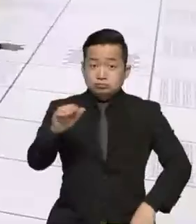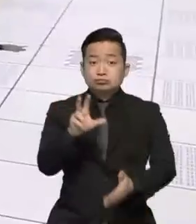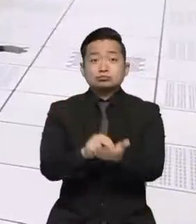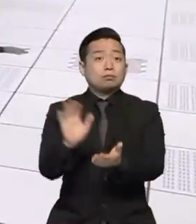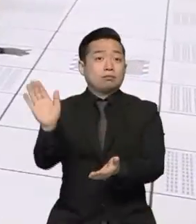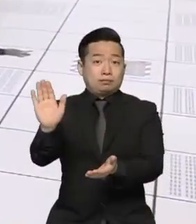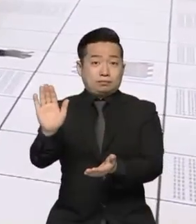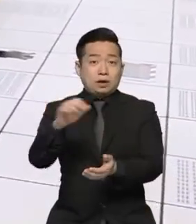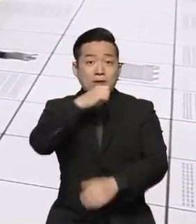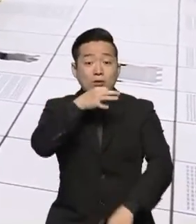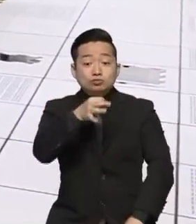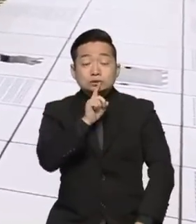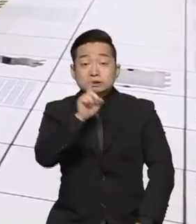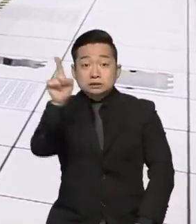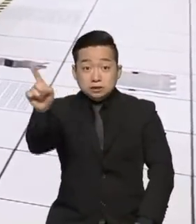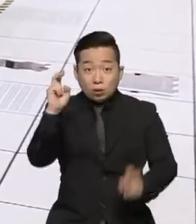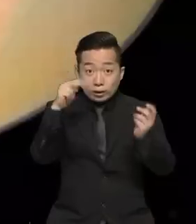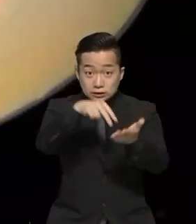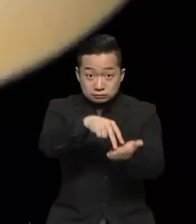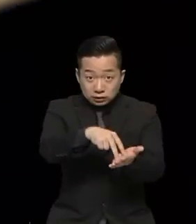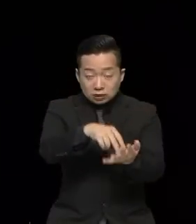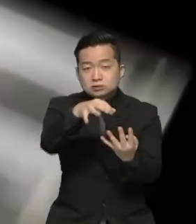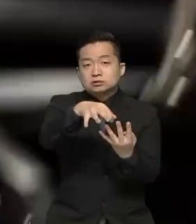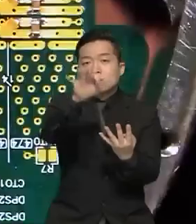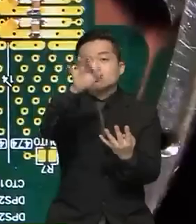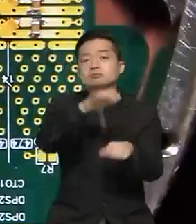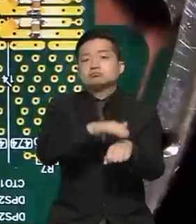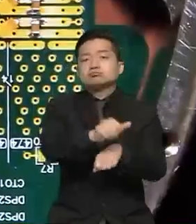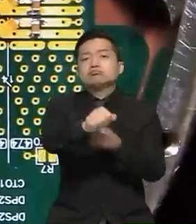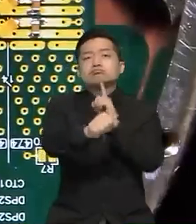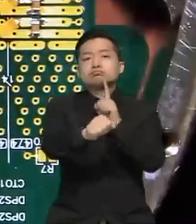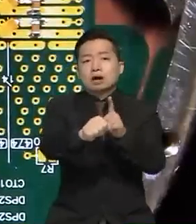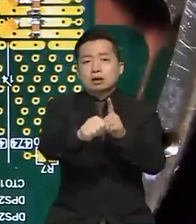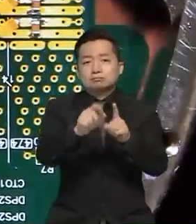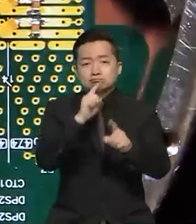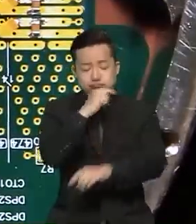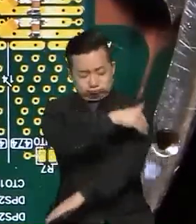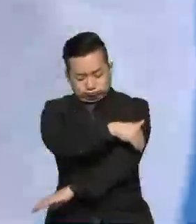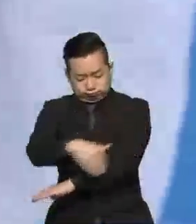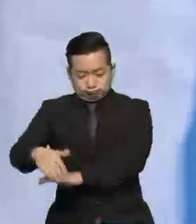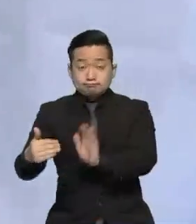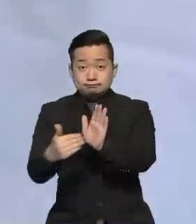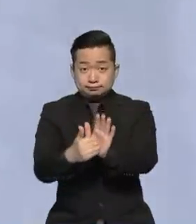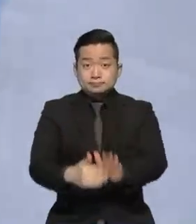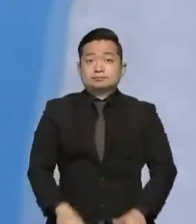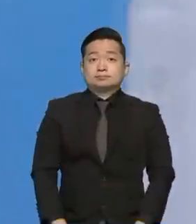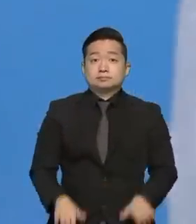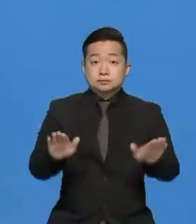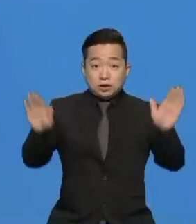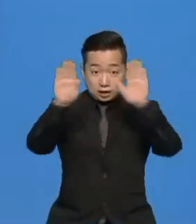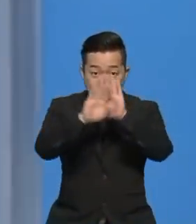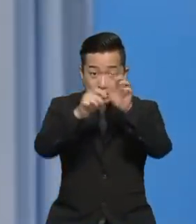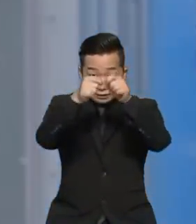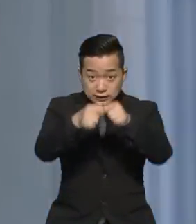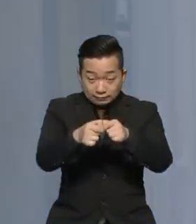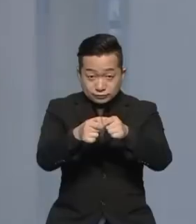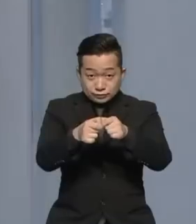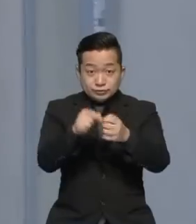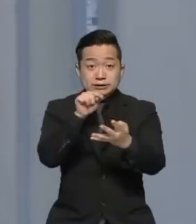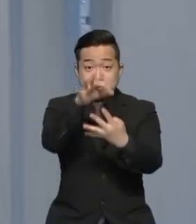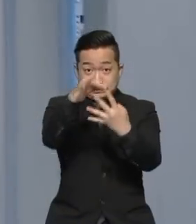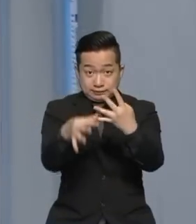아니라 보조금을 신청하는 기업들의 선택에 달린 거라고 선을 그은 겁니다. 오늘 밤 세부 지침이